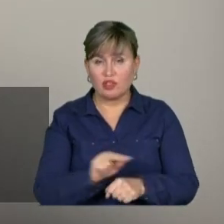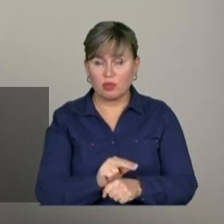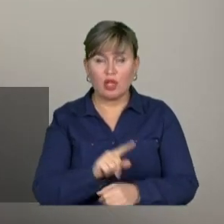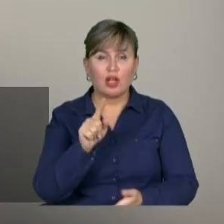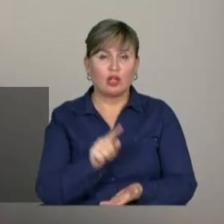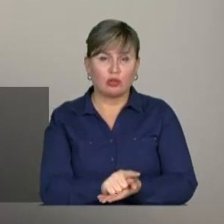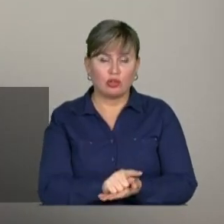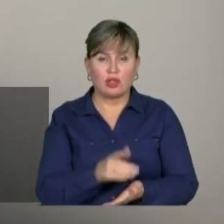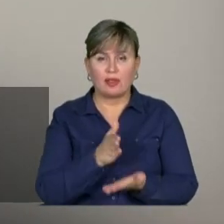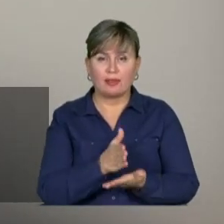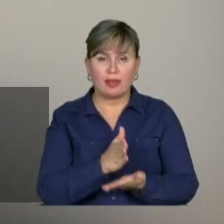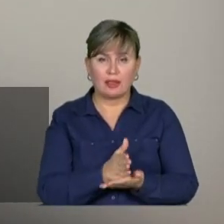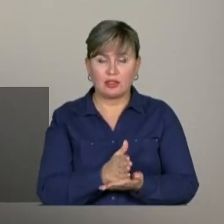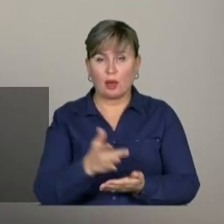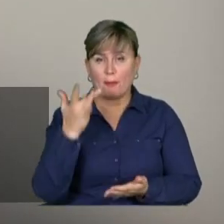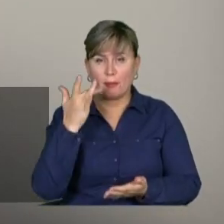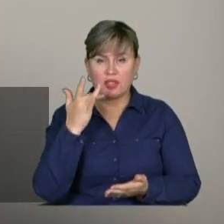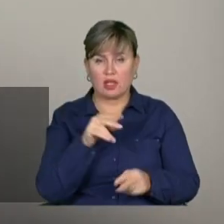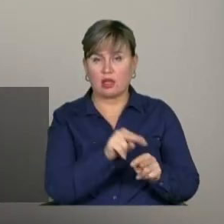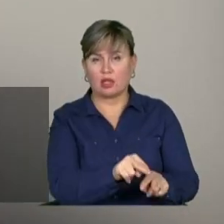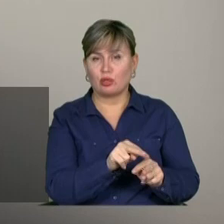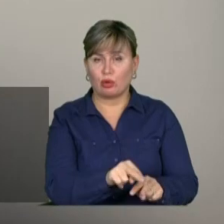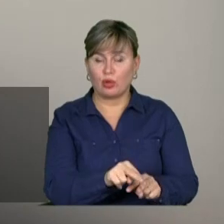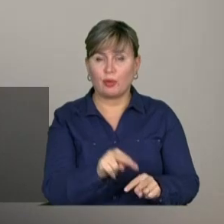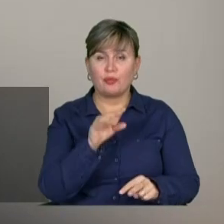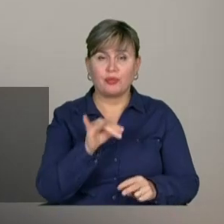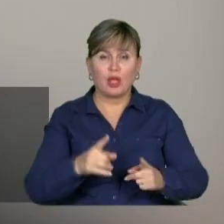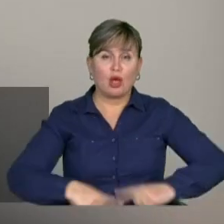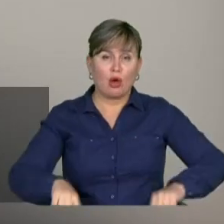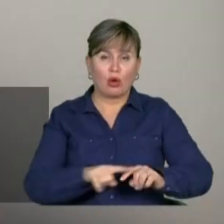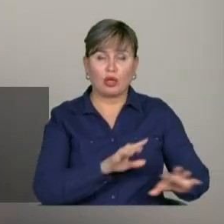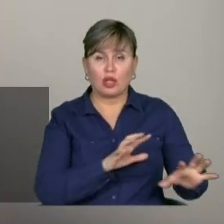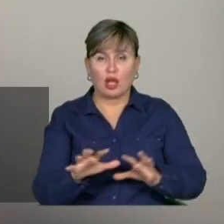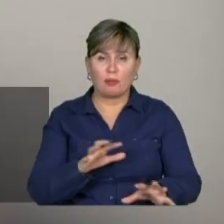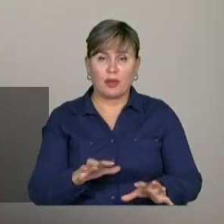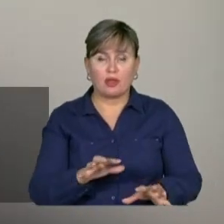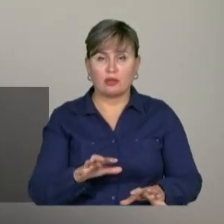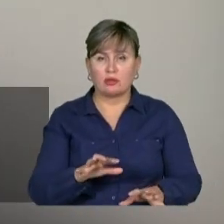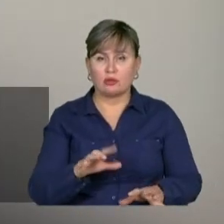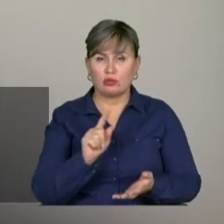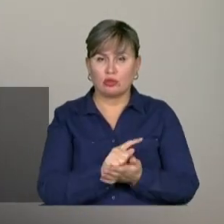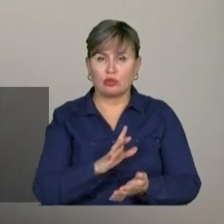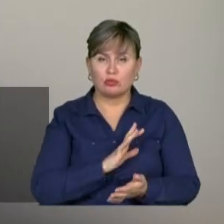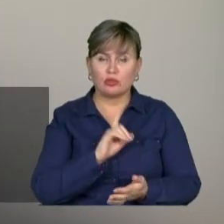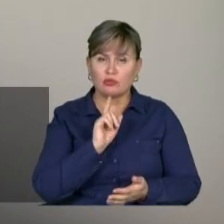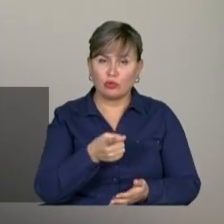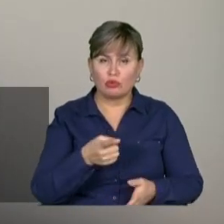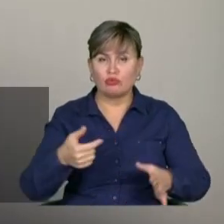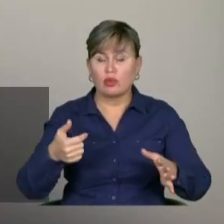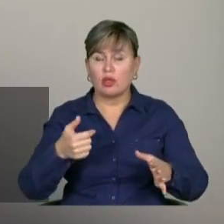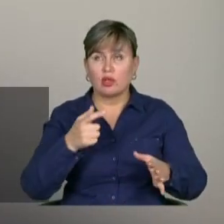должны находиться под постоянным контролем. И органы опеки не реже 1 раза в 6 месяцев